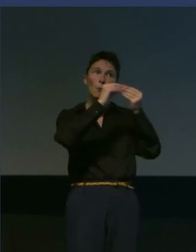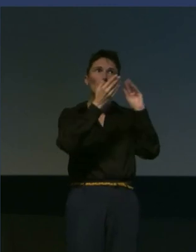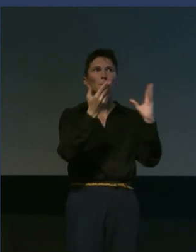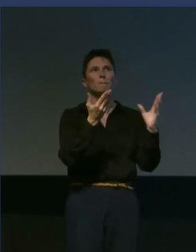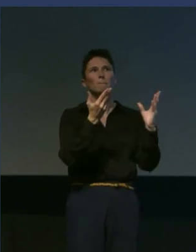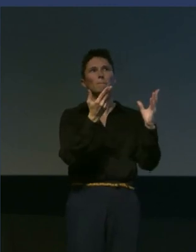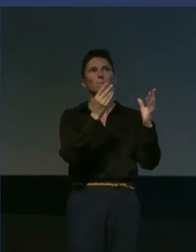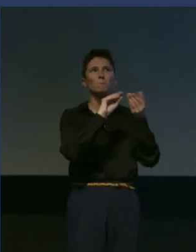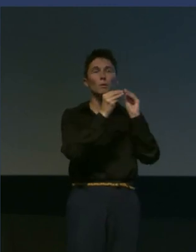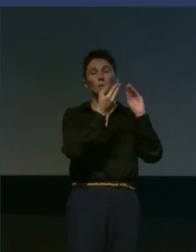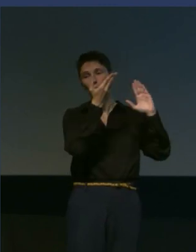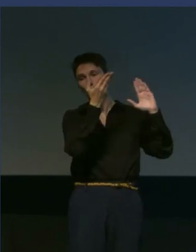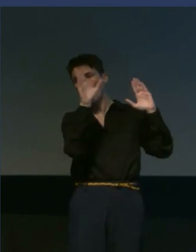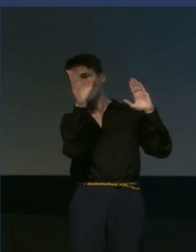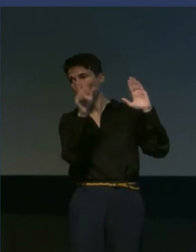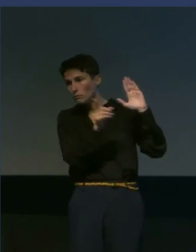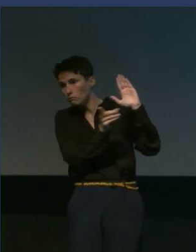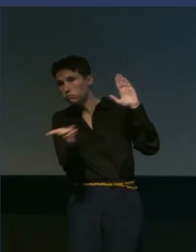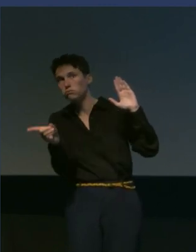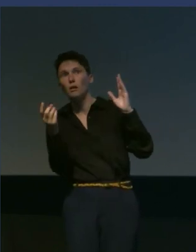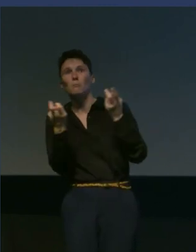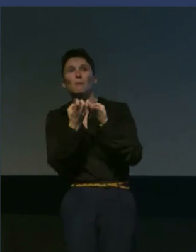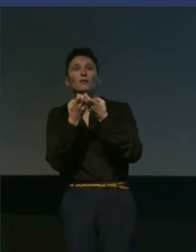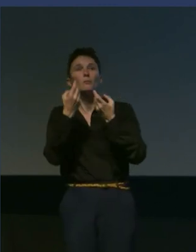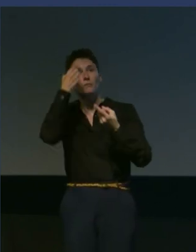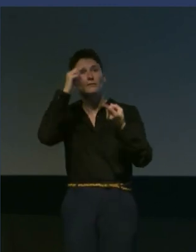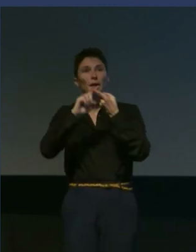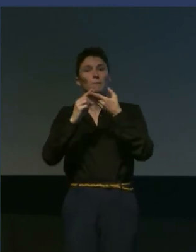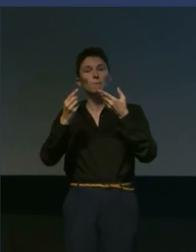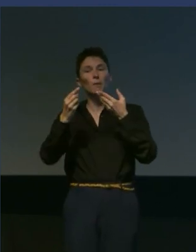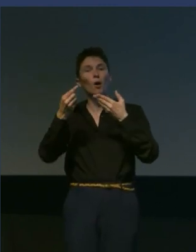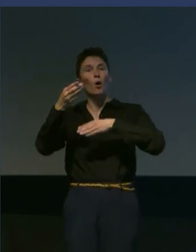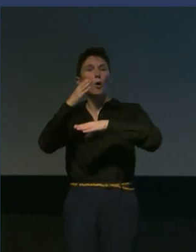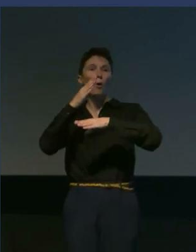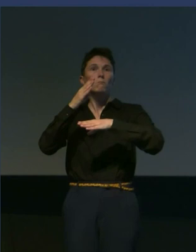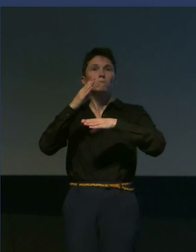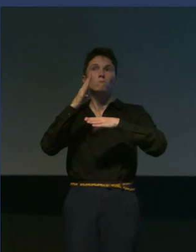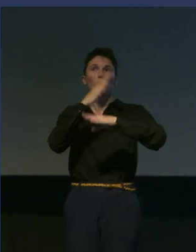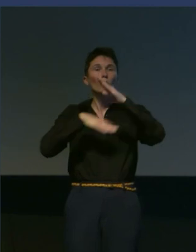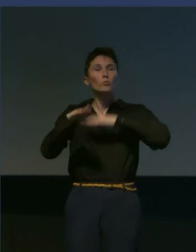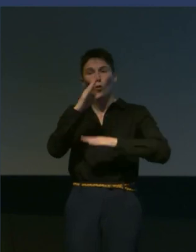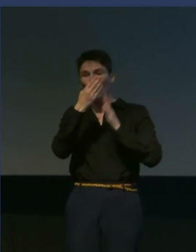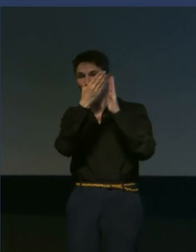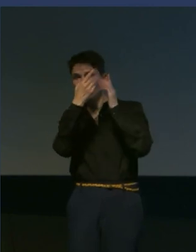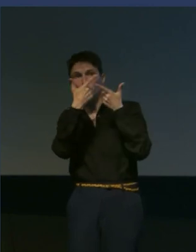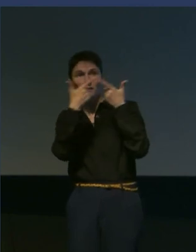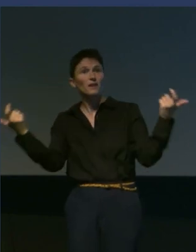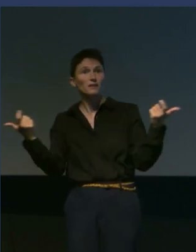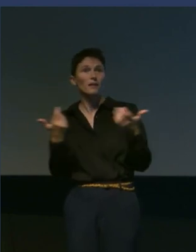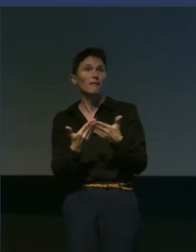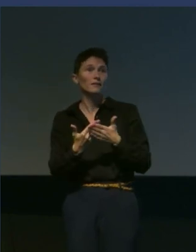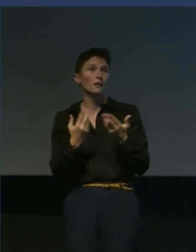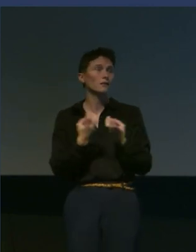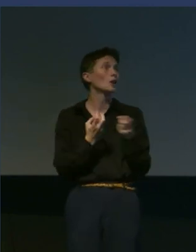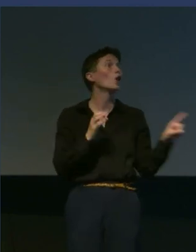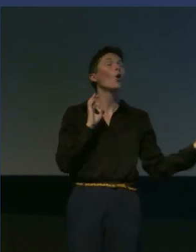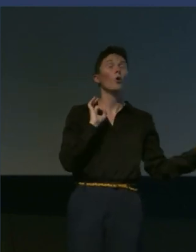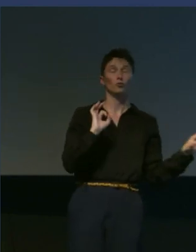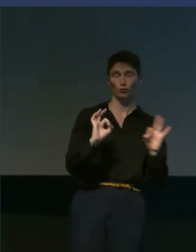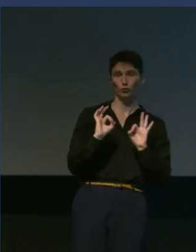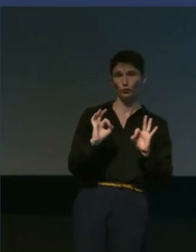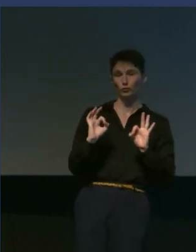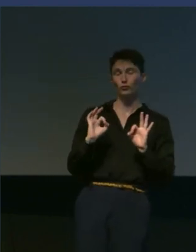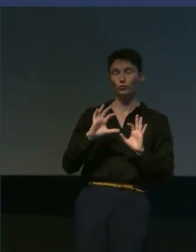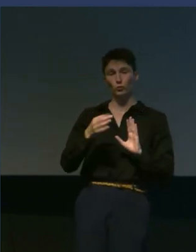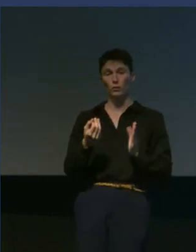regroupe d'autres, comme par exemple la thématique de la biodiversité, où les deux sont intimement liés. Oui, tout de suite après avoir fait suite, et